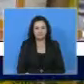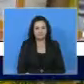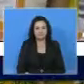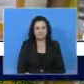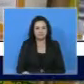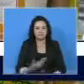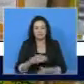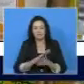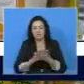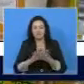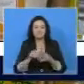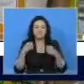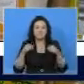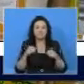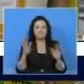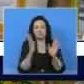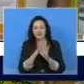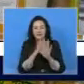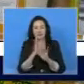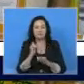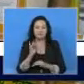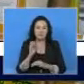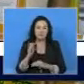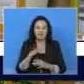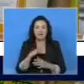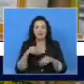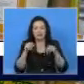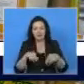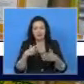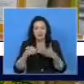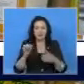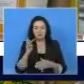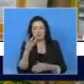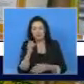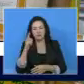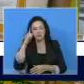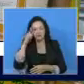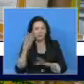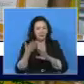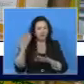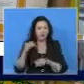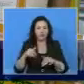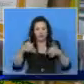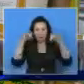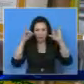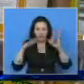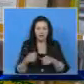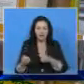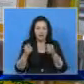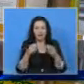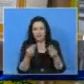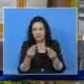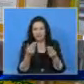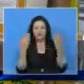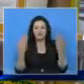это натуральный продукт природный неисчерпаемый ресурс сырье беру здесь чтобы кудуки если вы помните раньше шкуру крупного рогатого скота принимали